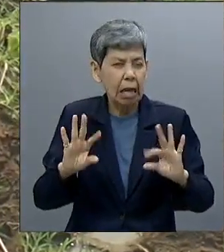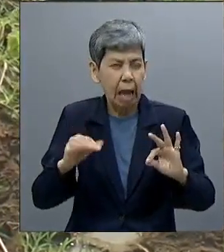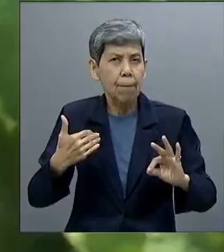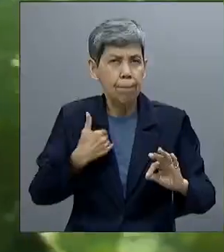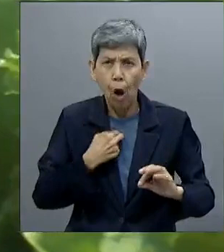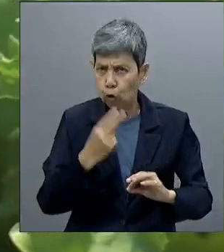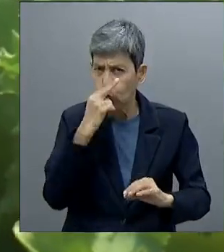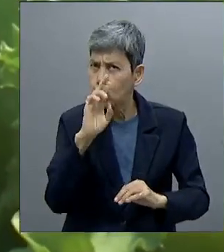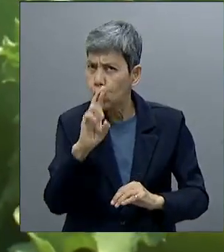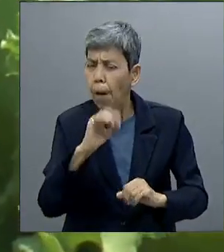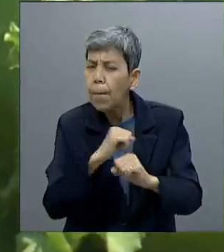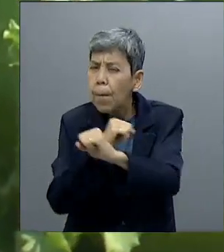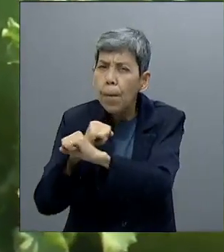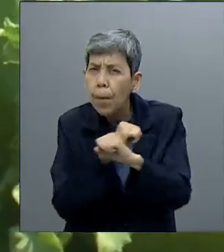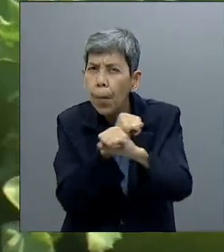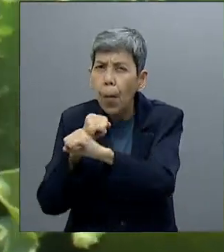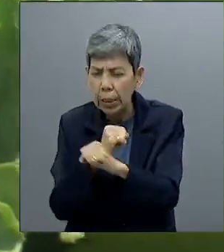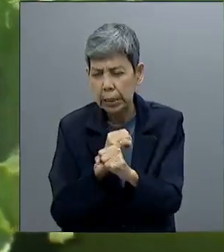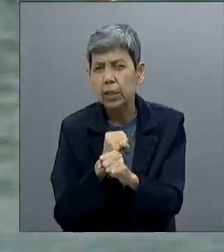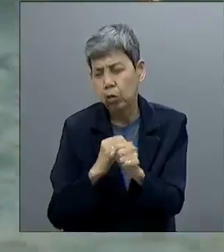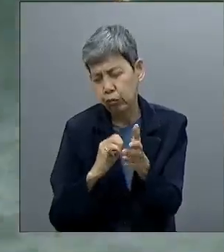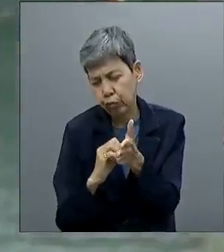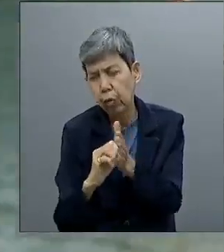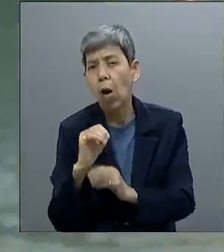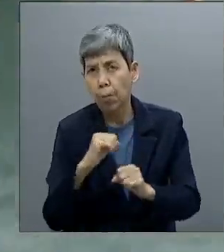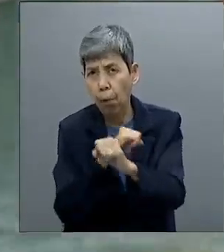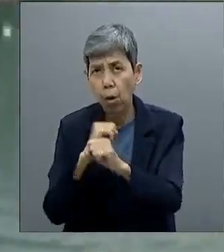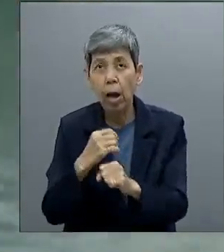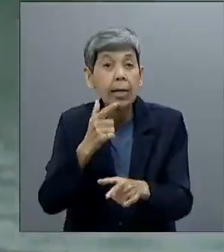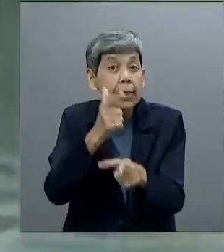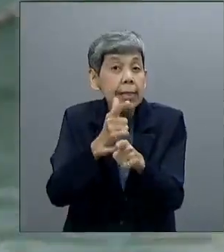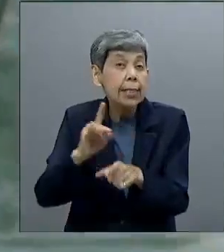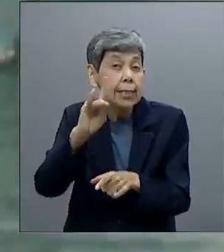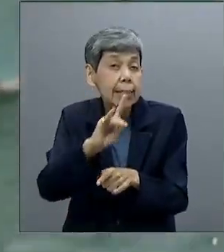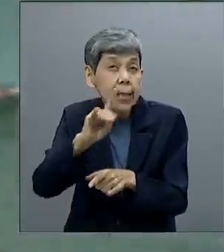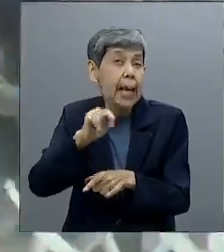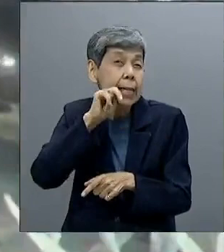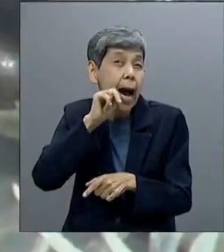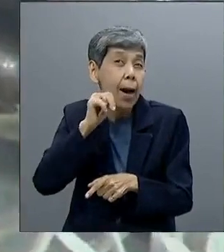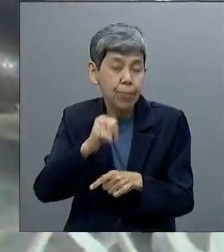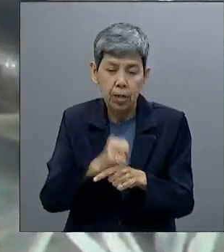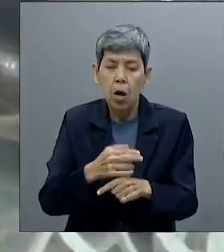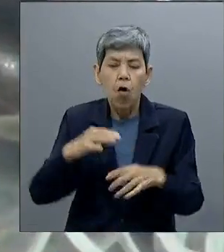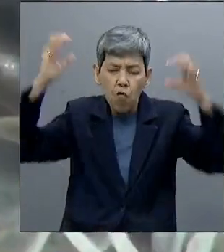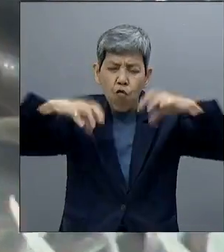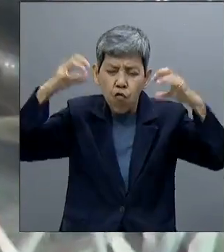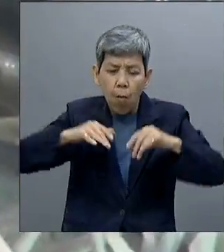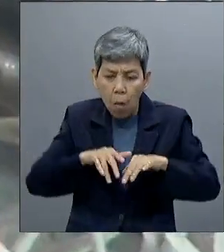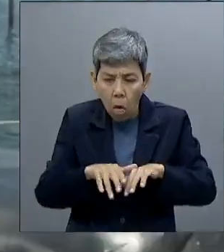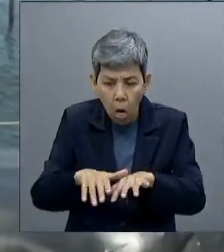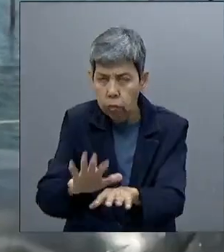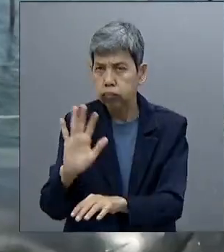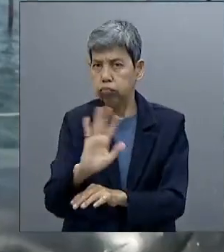กษตรกรระวังและป้องกันการระบาดของโรคพืชที่เกิดจากเชื้อราส่วนผู้ที่เลี้ยงสัตว์น้ำในบ่อเลี้ยงไม่ควรปล่อยให้น้ำฝนที่ตกลงบนดินไหลล